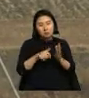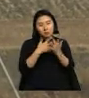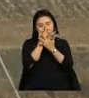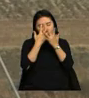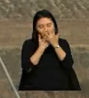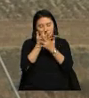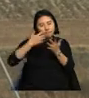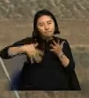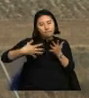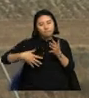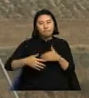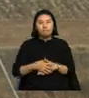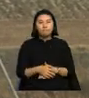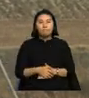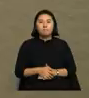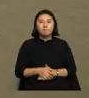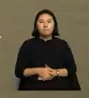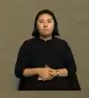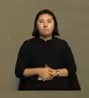아직 정해지지 않았습니다